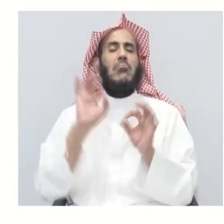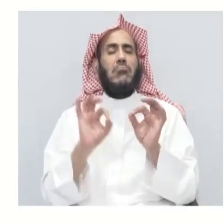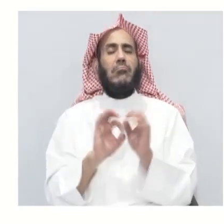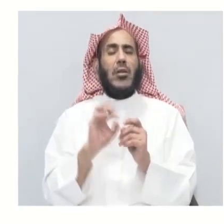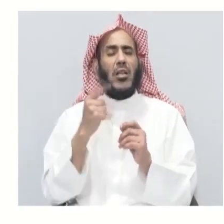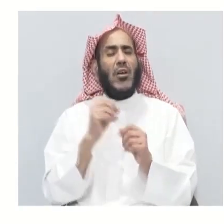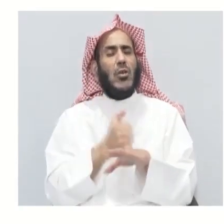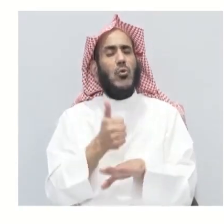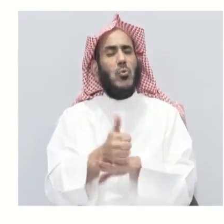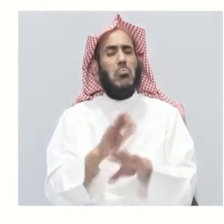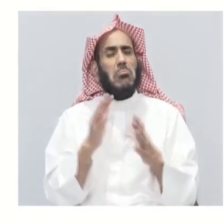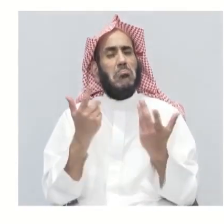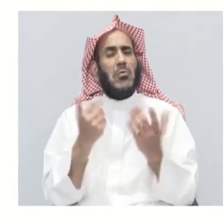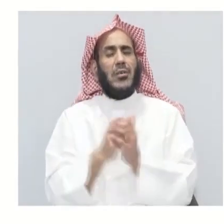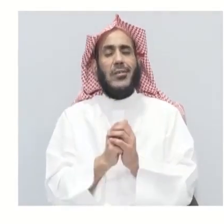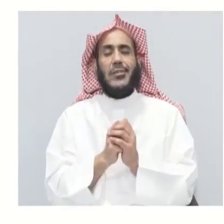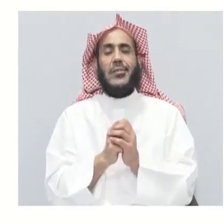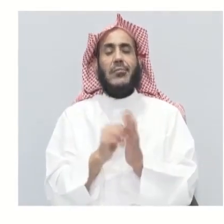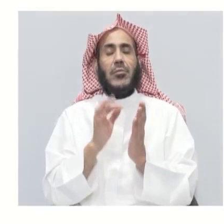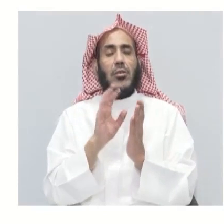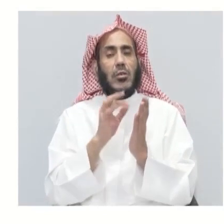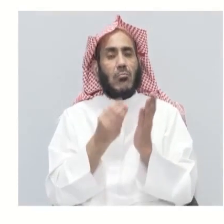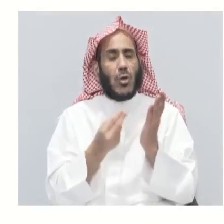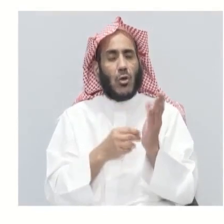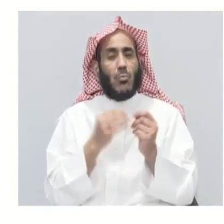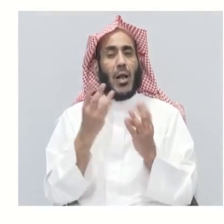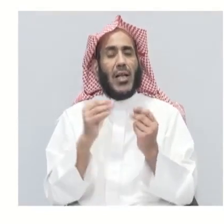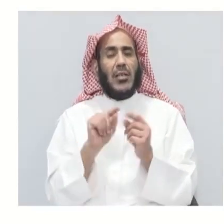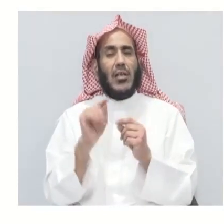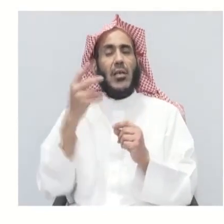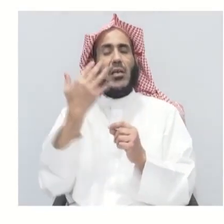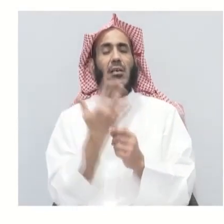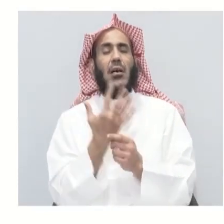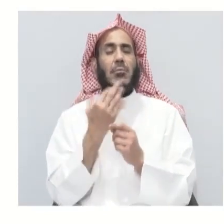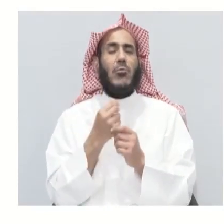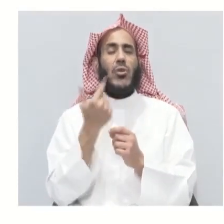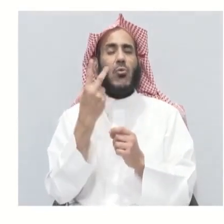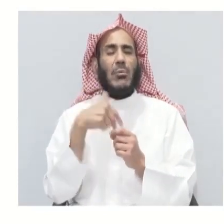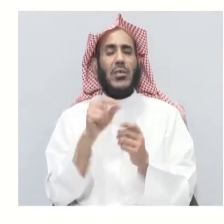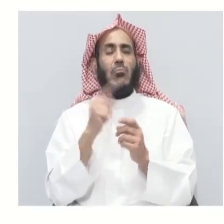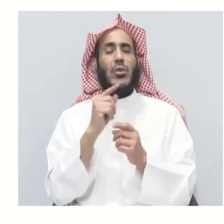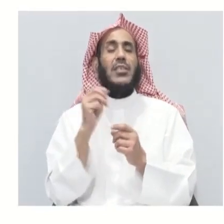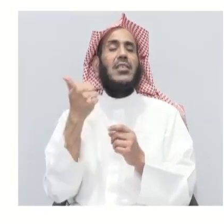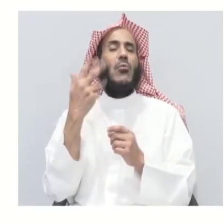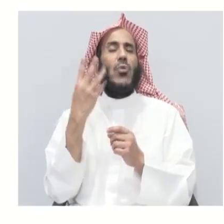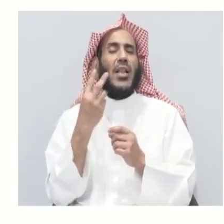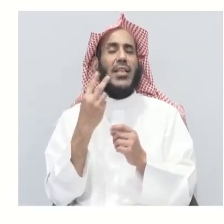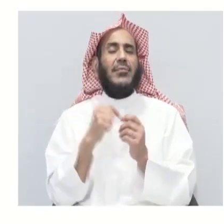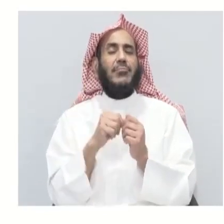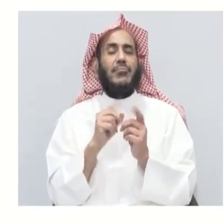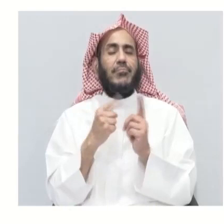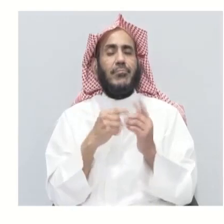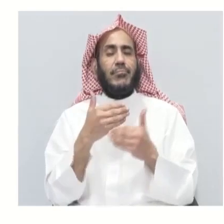تعرف هذا الاسلوب عزيزي الطالب والطالبه عندما نكتب الاعداد مفروده كما تراها 552 ب36 وعندما